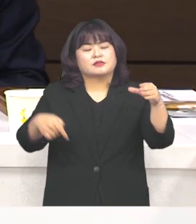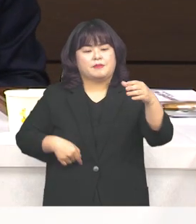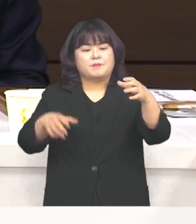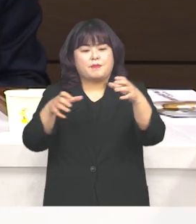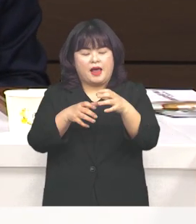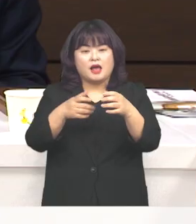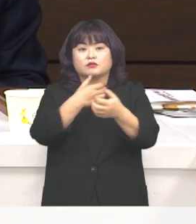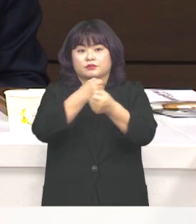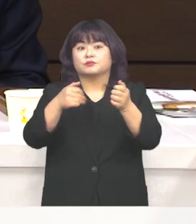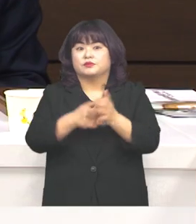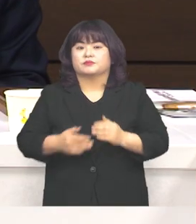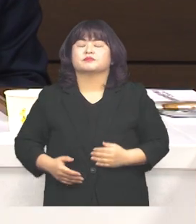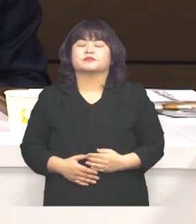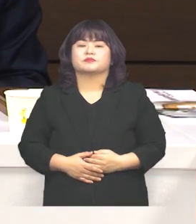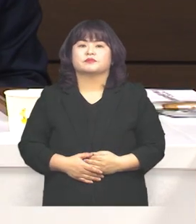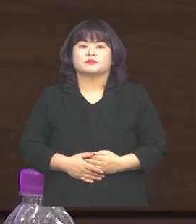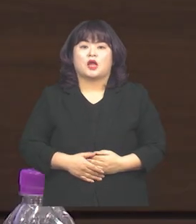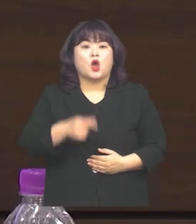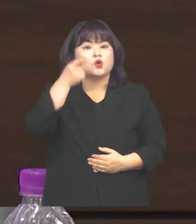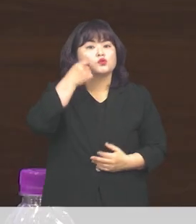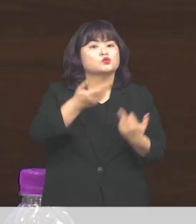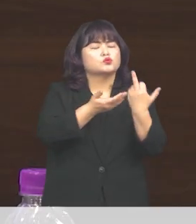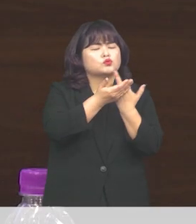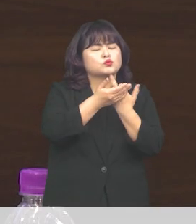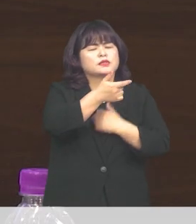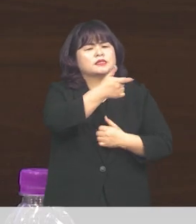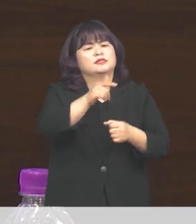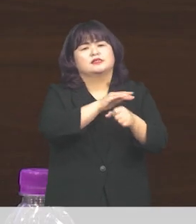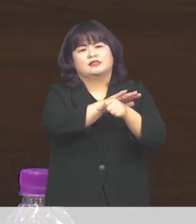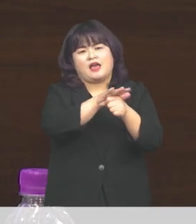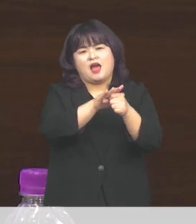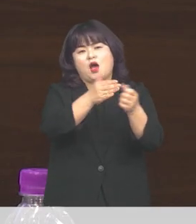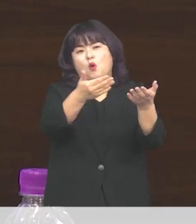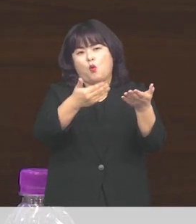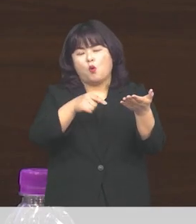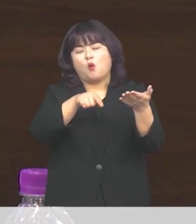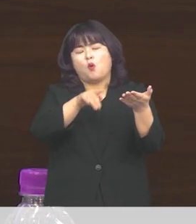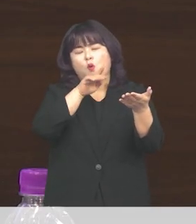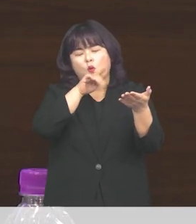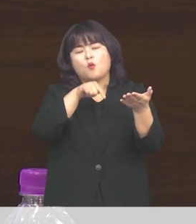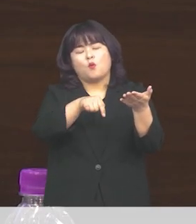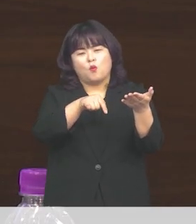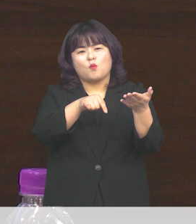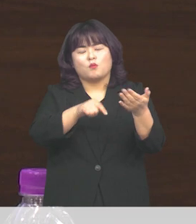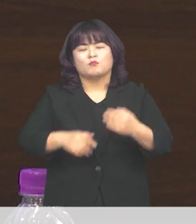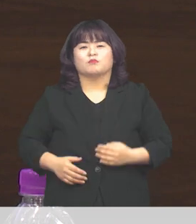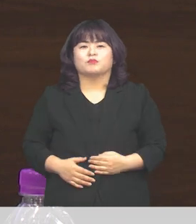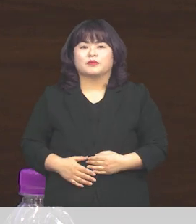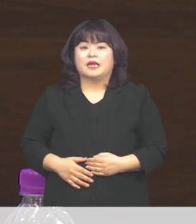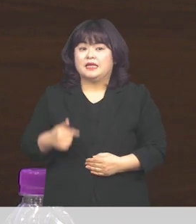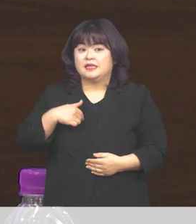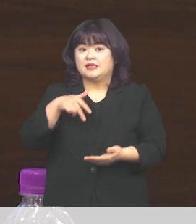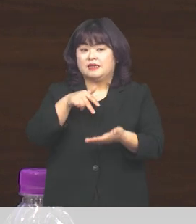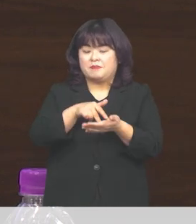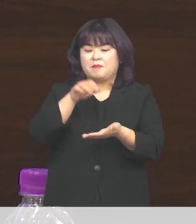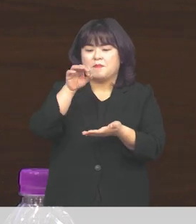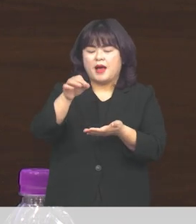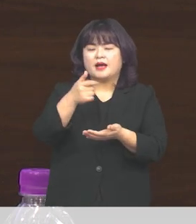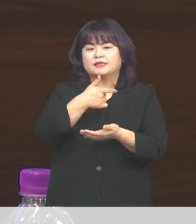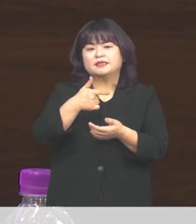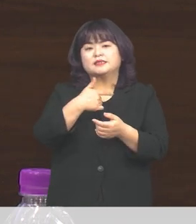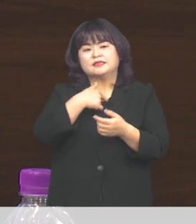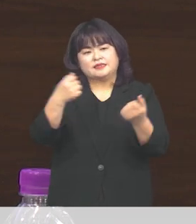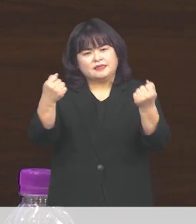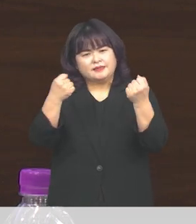상호 협력을 약속했습니다. 그래도 울릉도에 큰 사랑을 이렇게 베풀어 주시면은 저희들